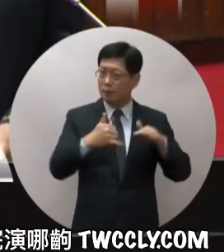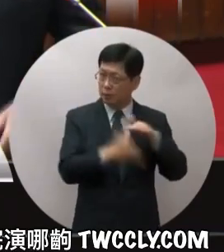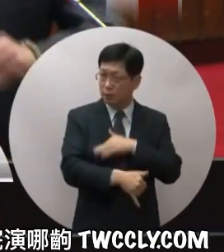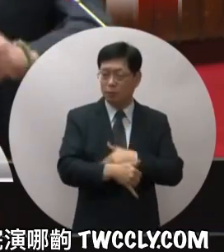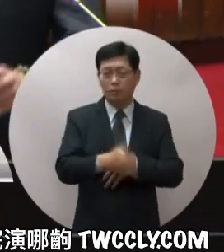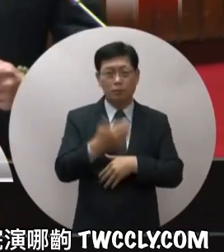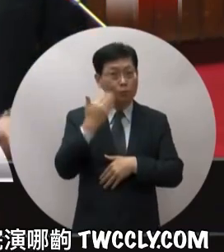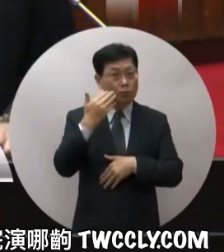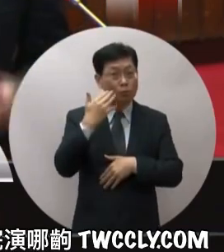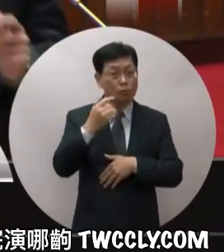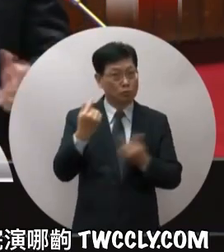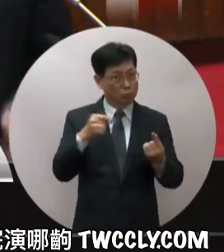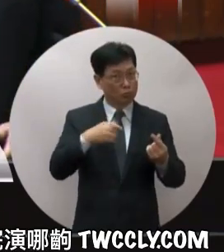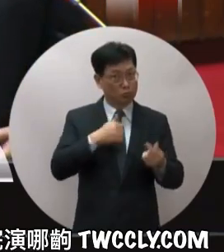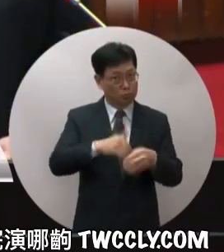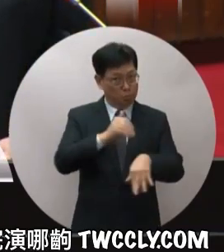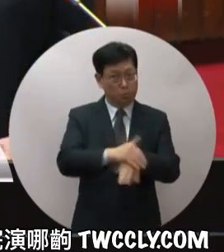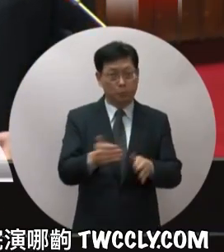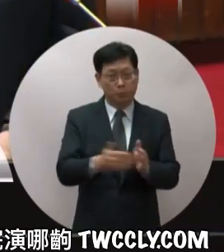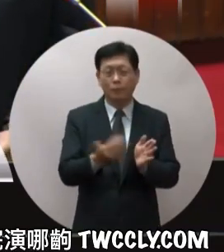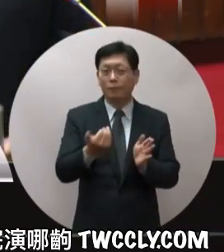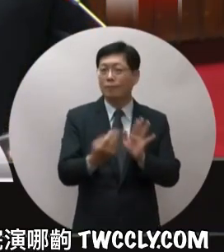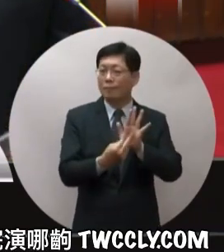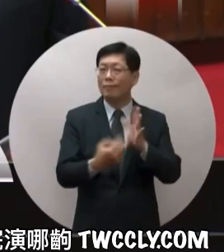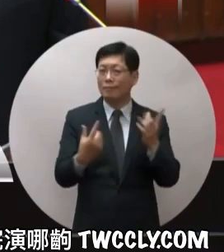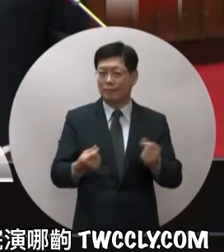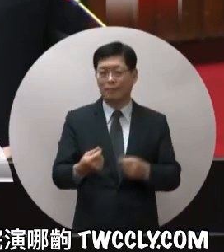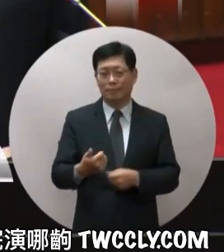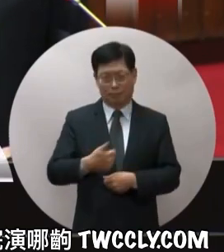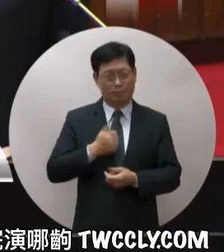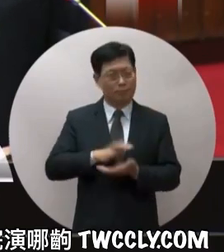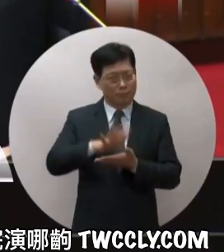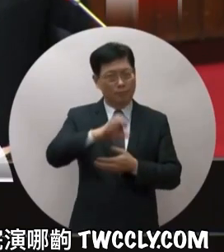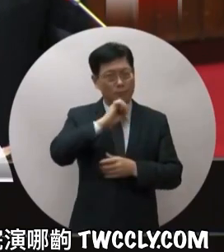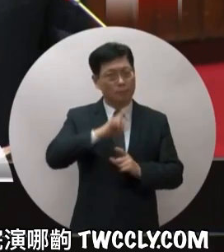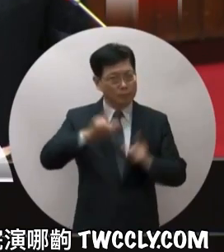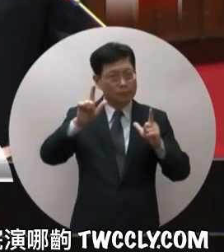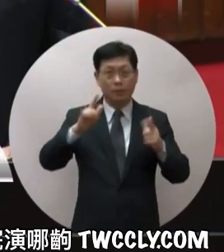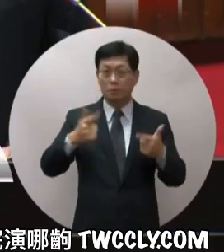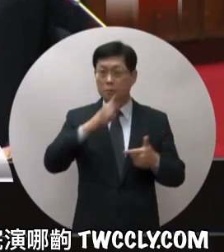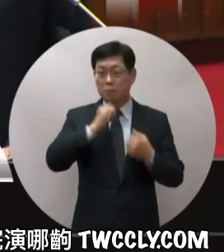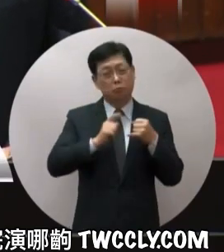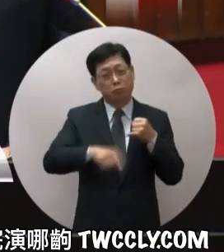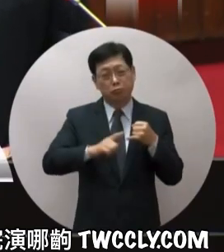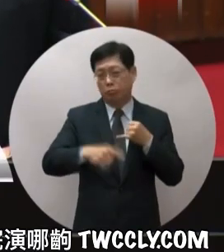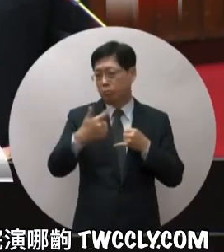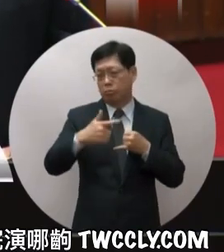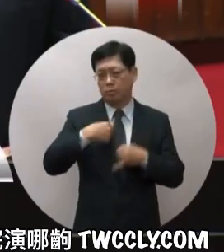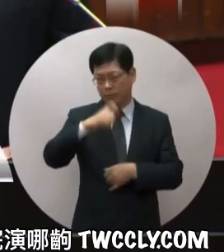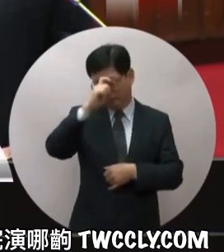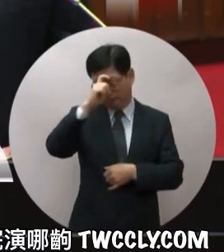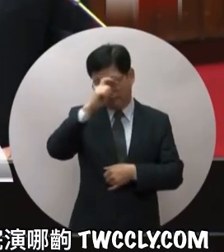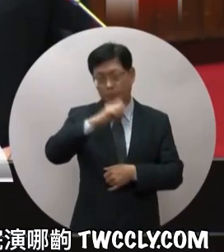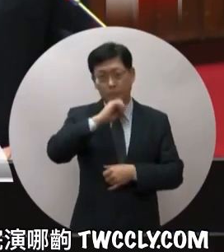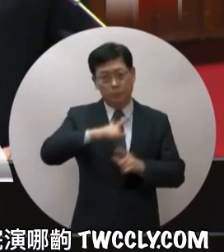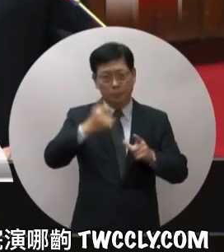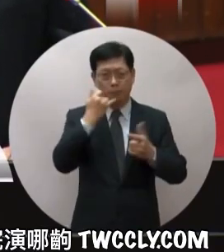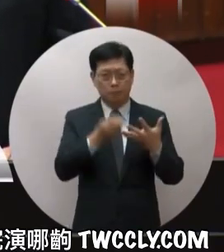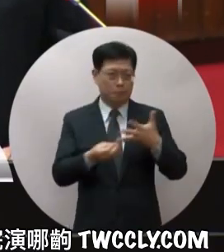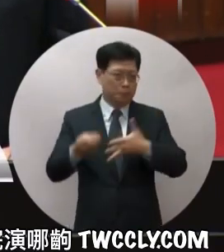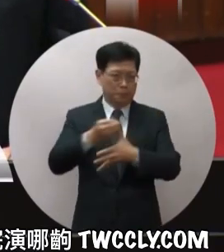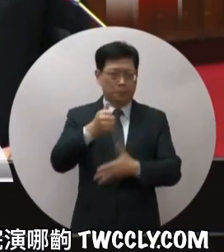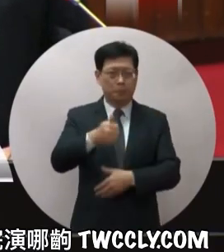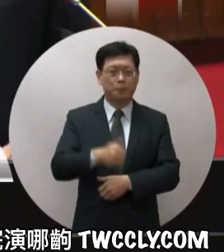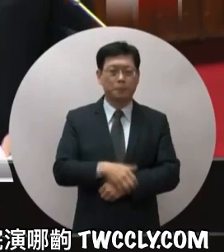如果這樣我相信院長就誠如你所說的我們屏東未來絕對不是騎乎的毛巡我們都希望說屏東一定可以好